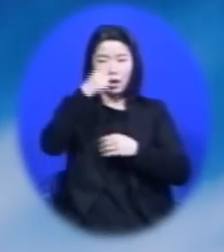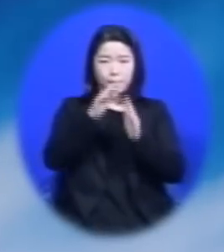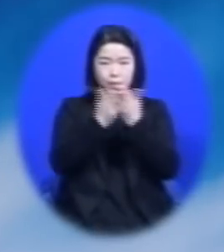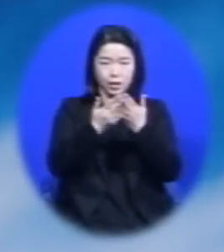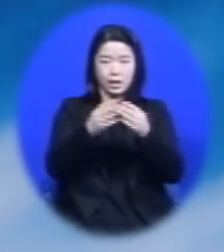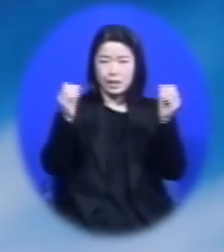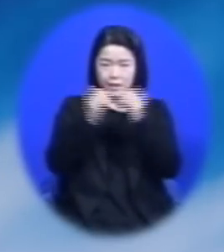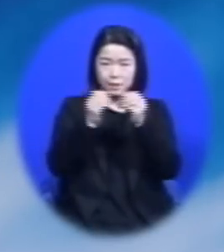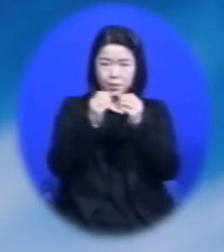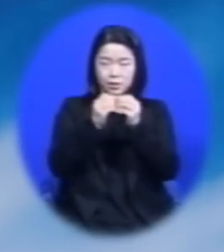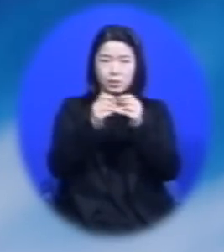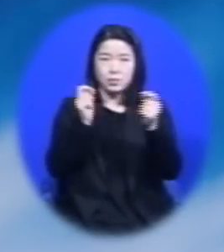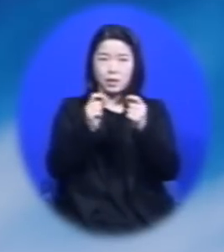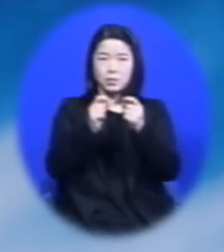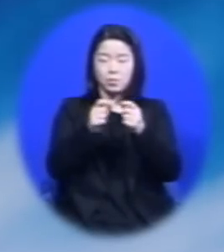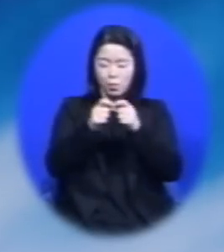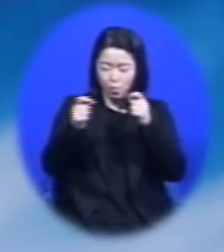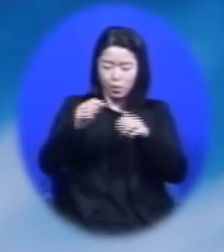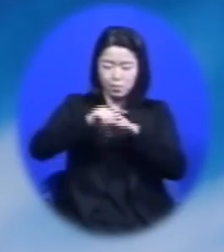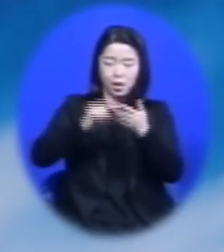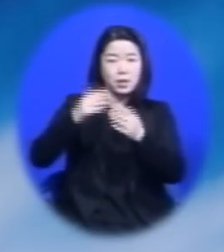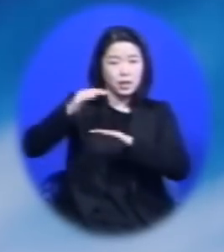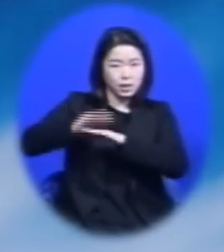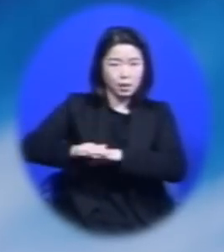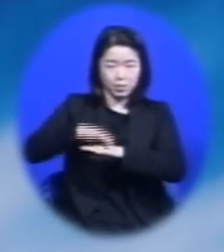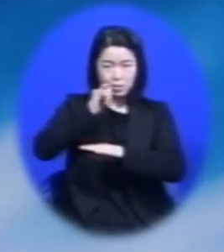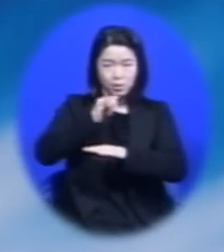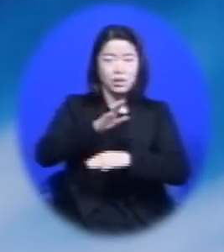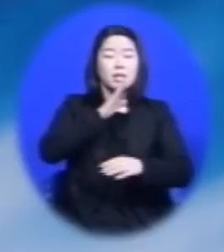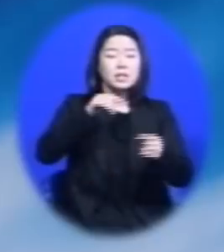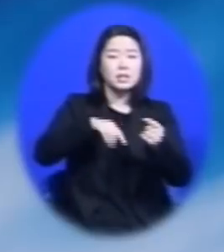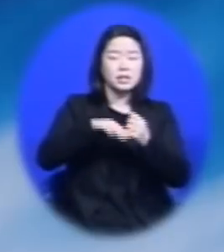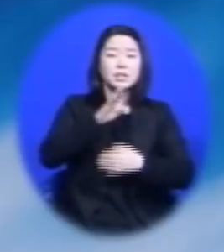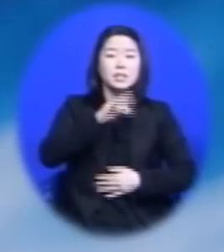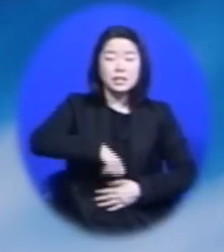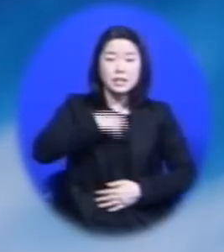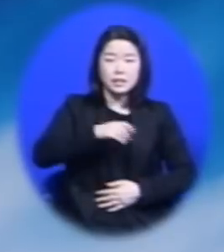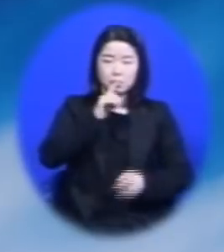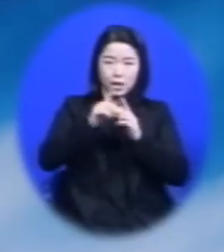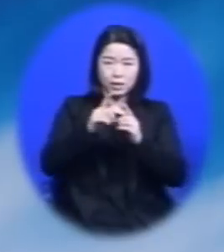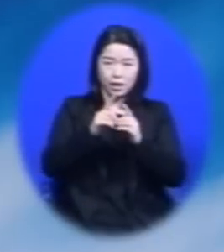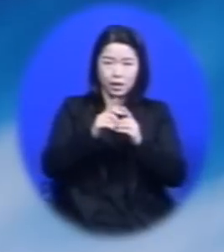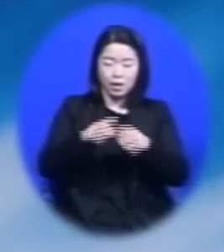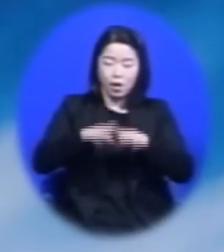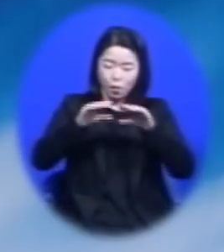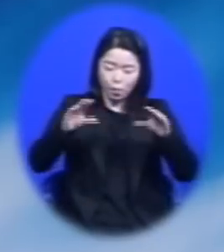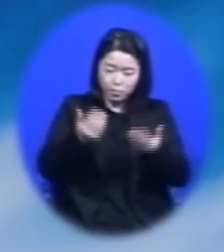오래 마음에 남는 글을 올려 주셨더라 진실을 말하되 온유한 그릇에